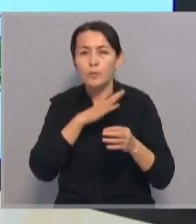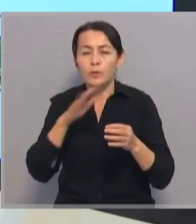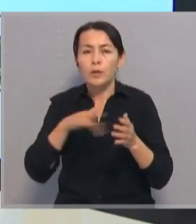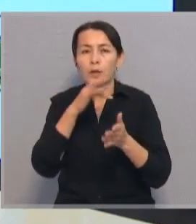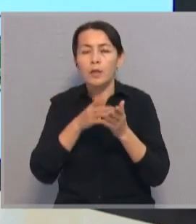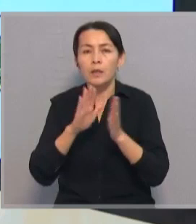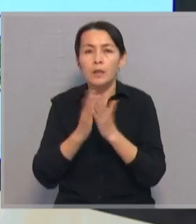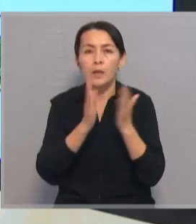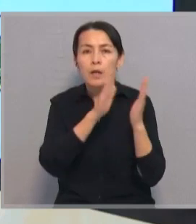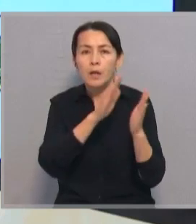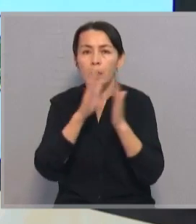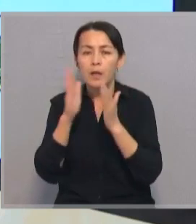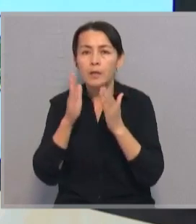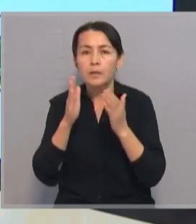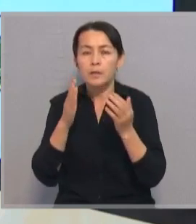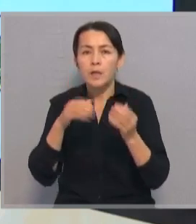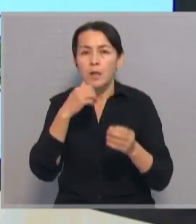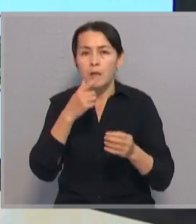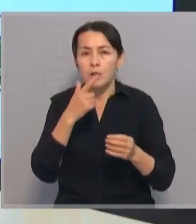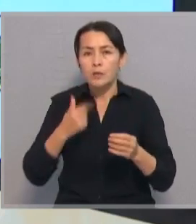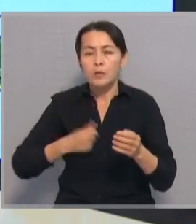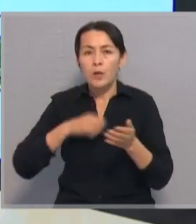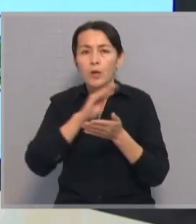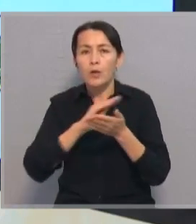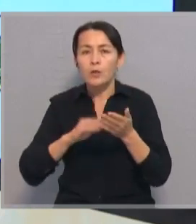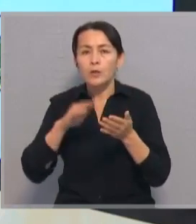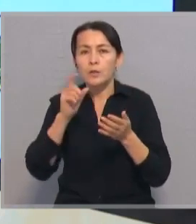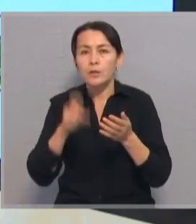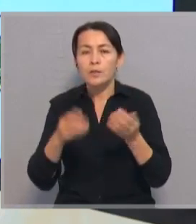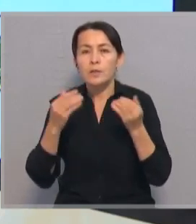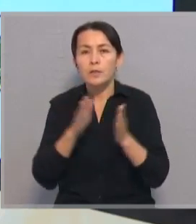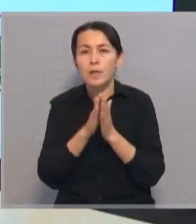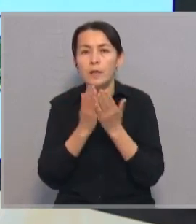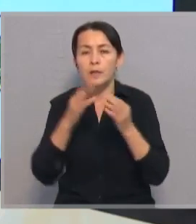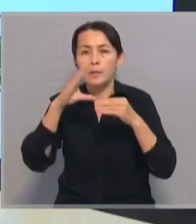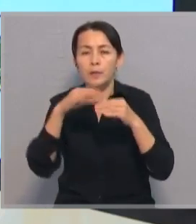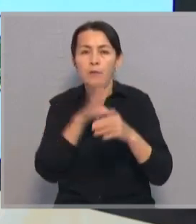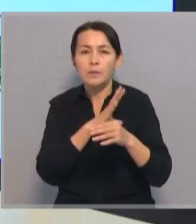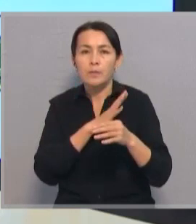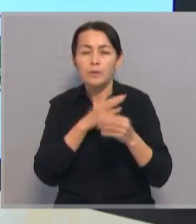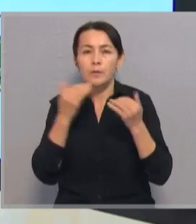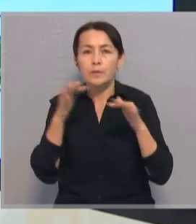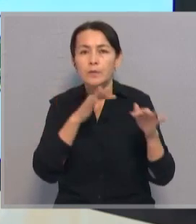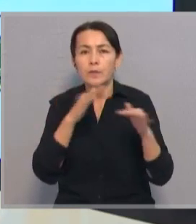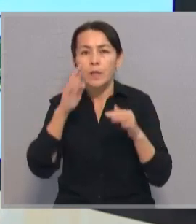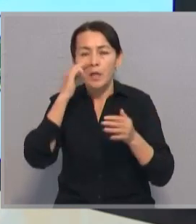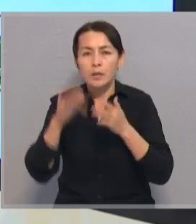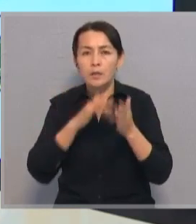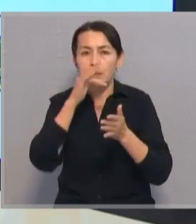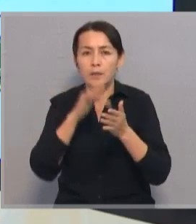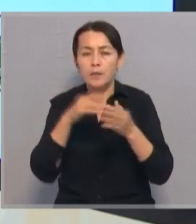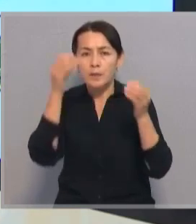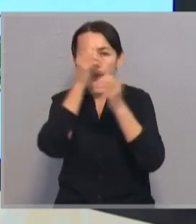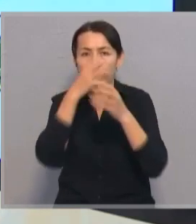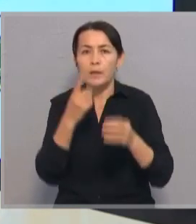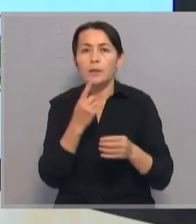ғылыми әмбебап кітапханасында жауынгер, жазушы, журналист атты әдеби кеш өтті. Әдеби жиынға Шымкент қаласының